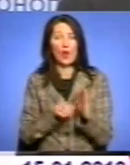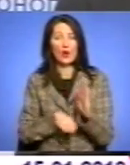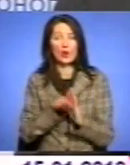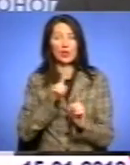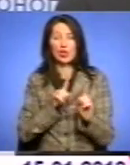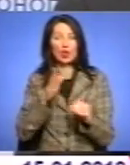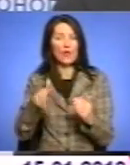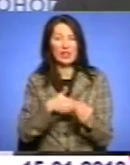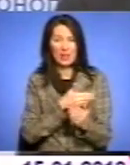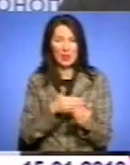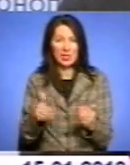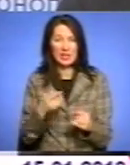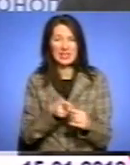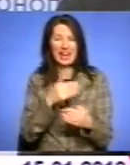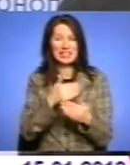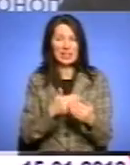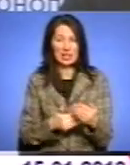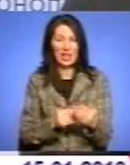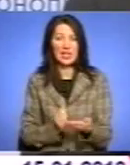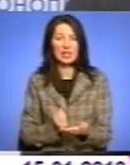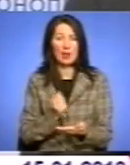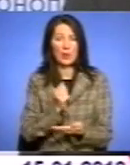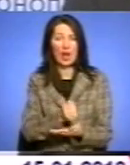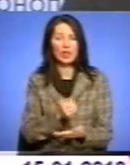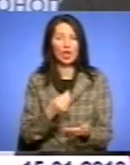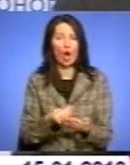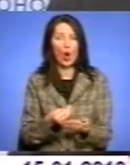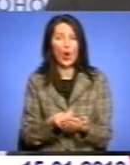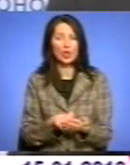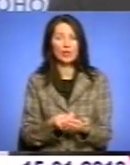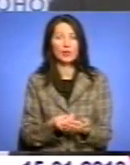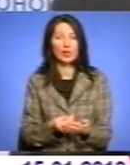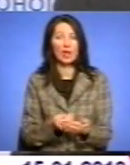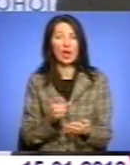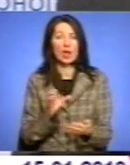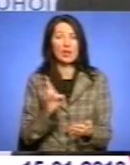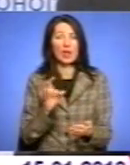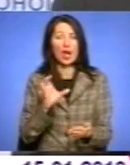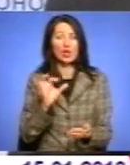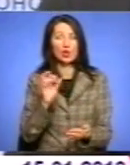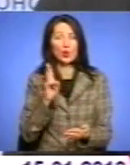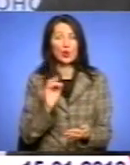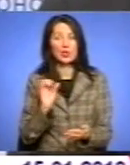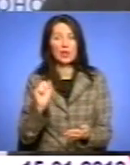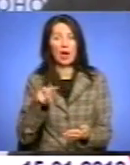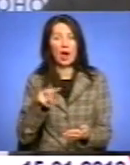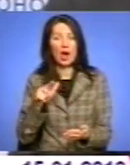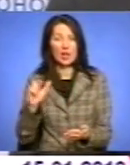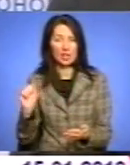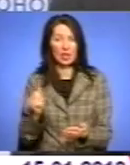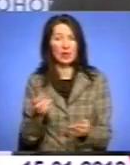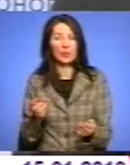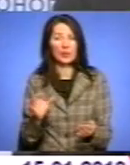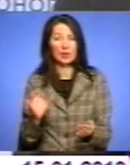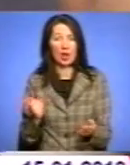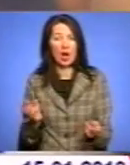відміни цих статей і направленню коштів на, власне, соціальні потреби. тому числі